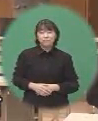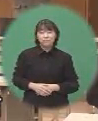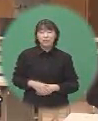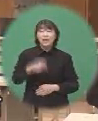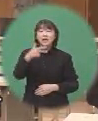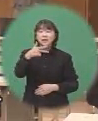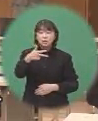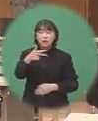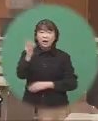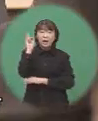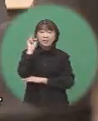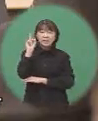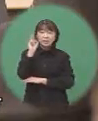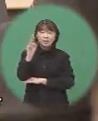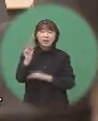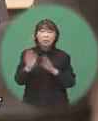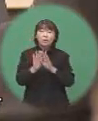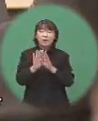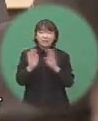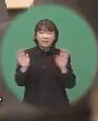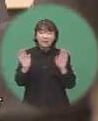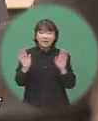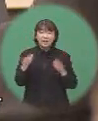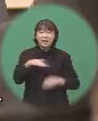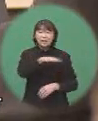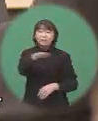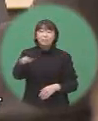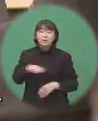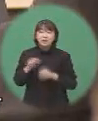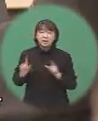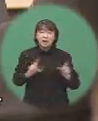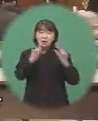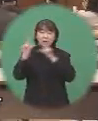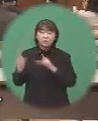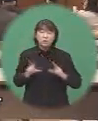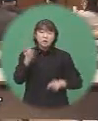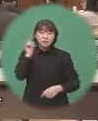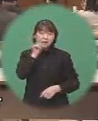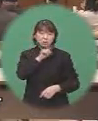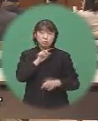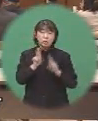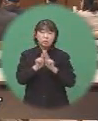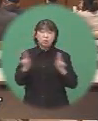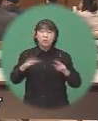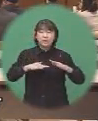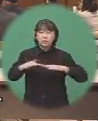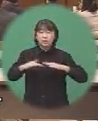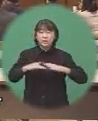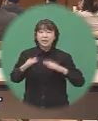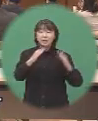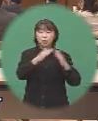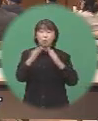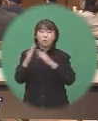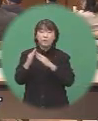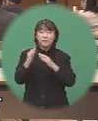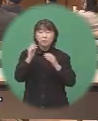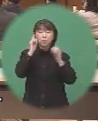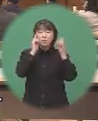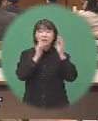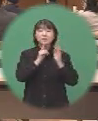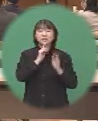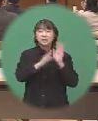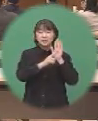市はこうしたセミナーを通し、誰もが暮らしやすいユニバーサルデザインの街の実現を目指します。